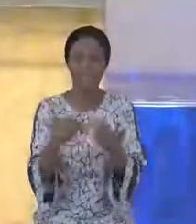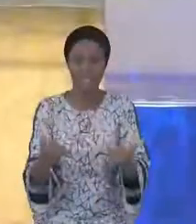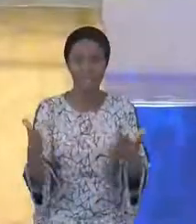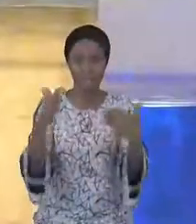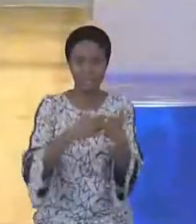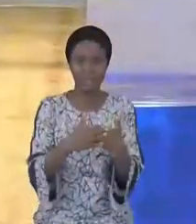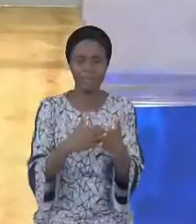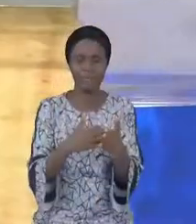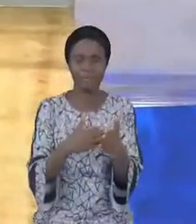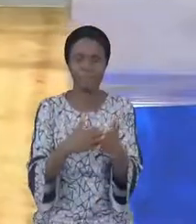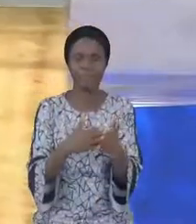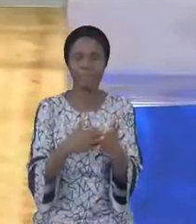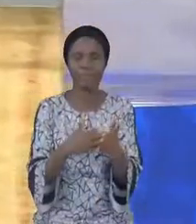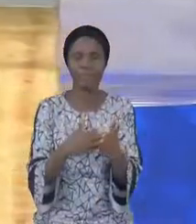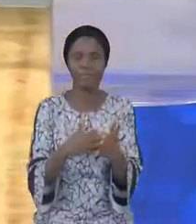Revenons. Allons